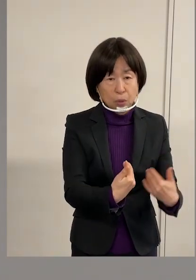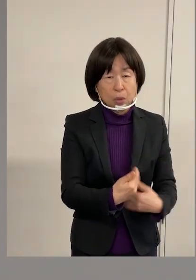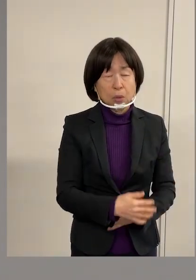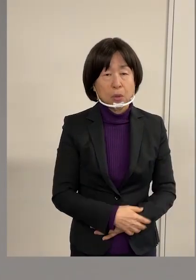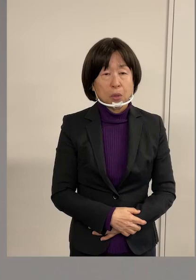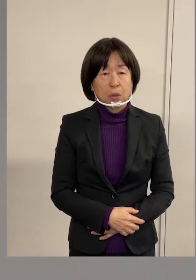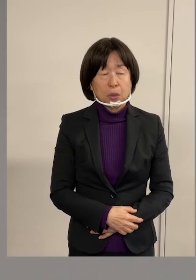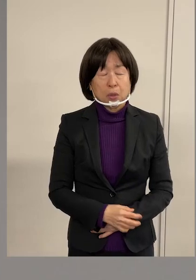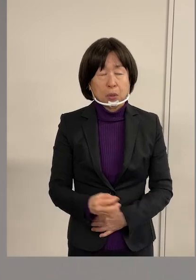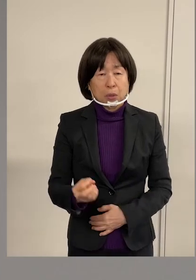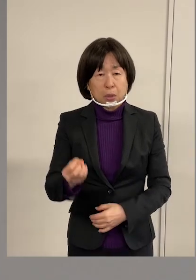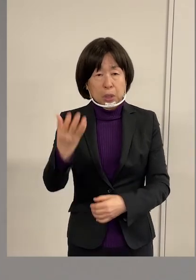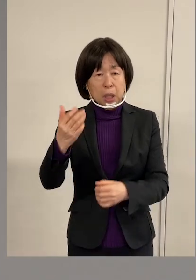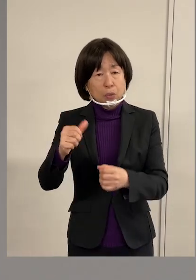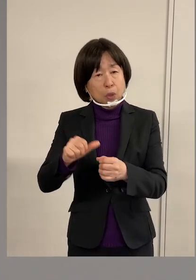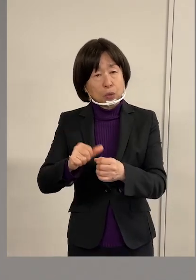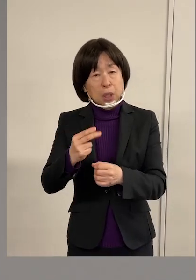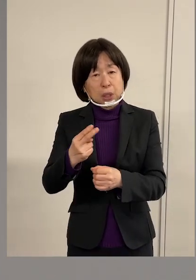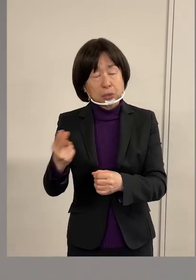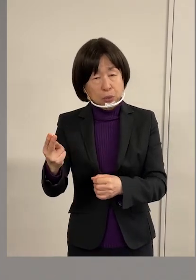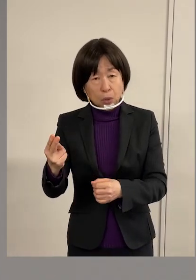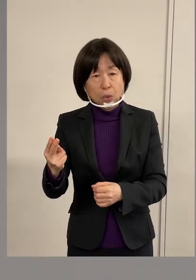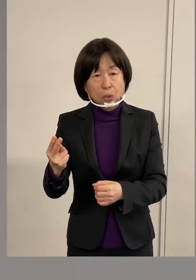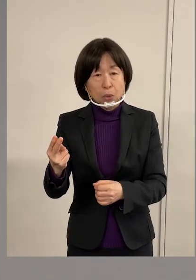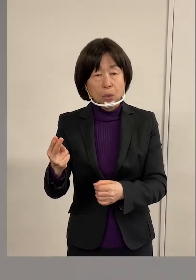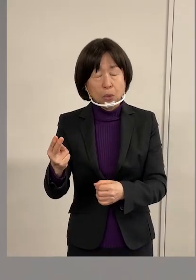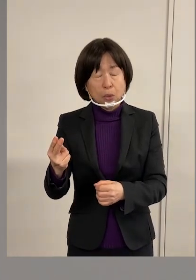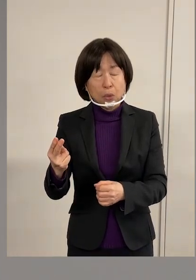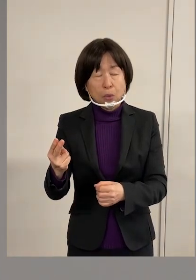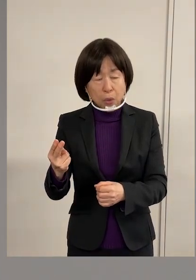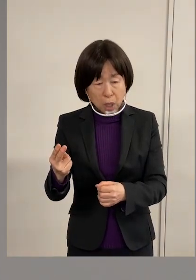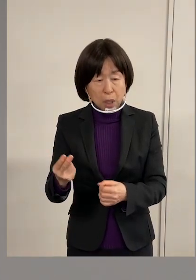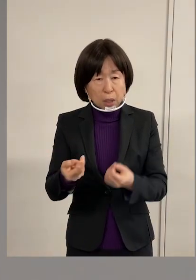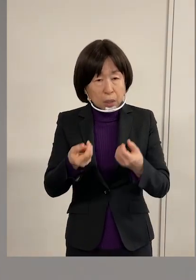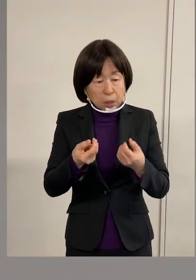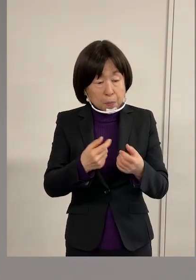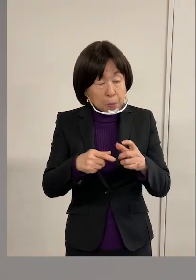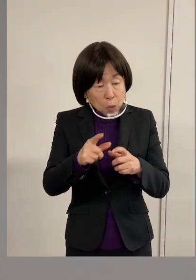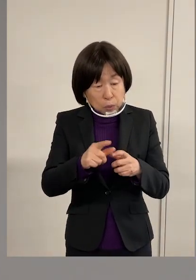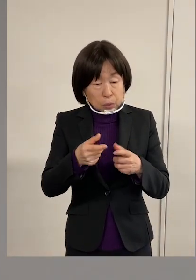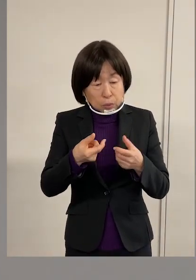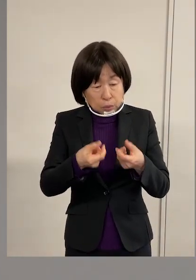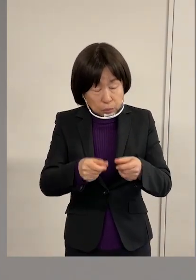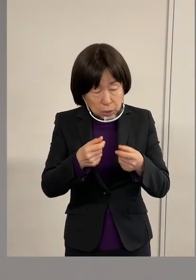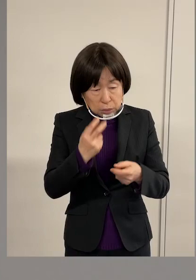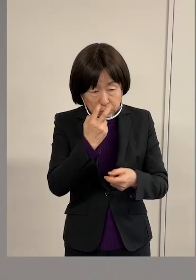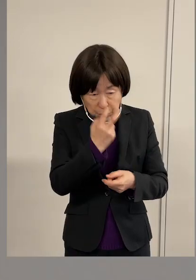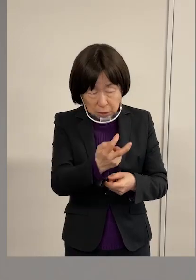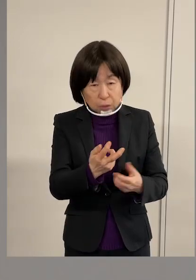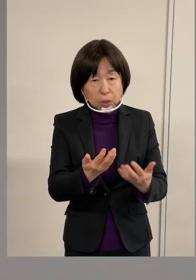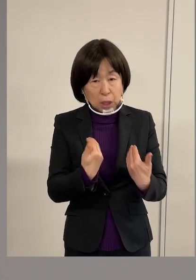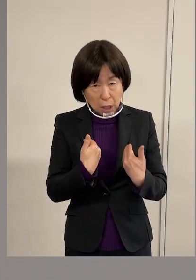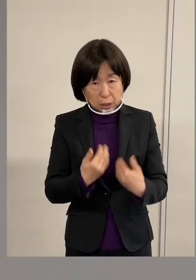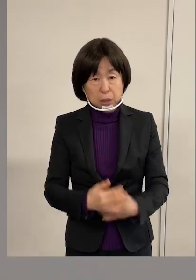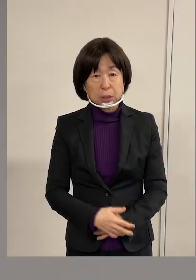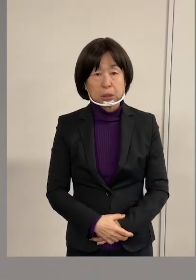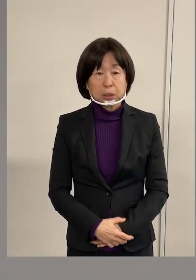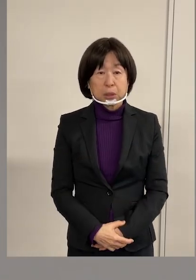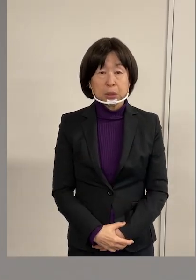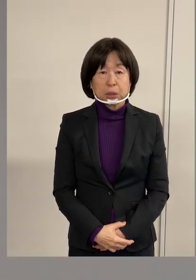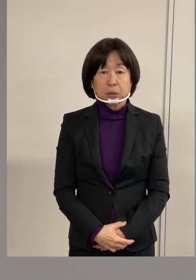和5年度に向けてそのあたりがどうなるかというところはちょっと注意深く見ていく必要があるというふうに思ってます。じゃあ、入院調整の部分。